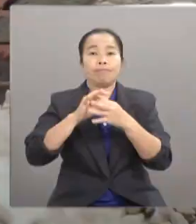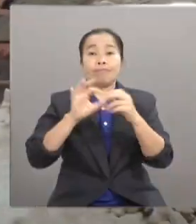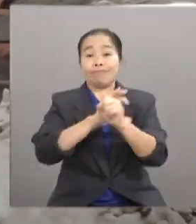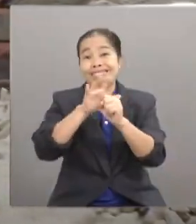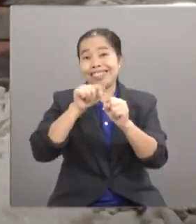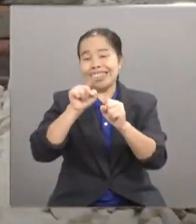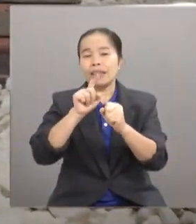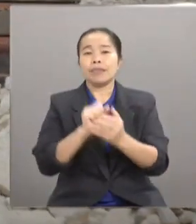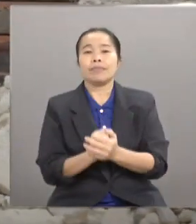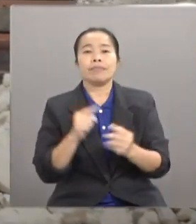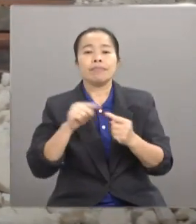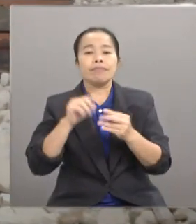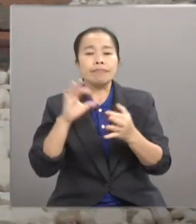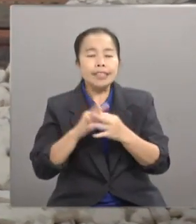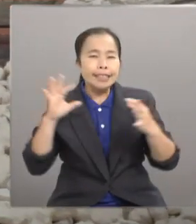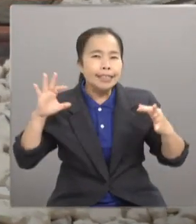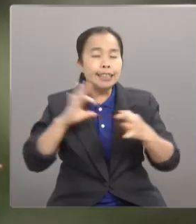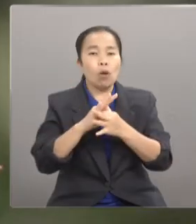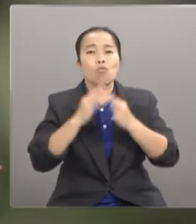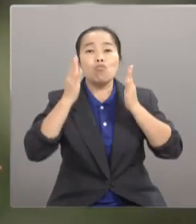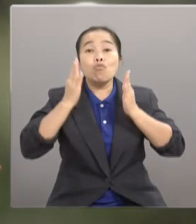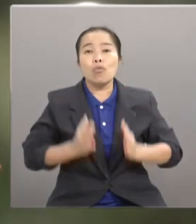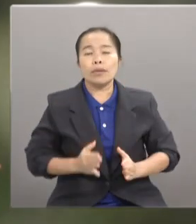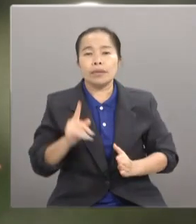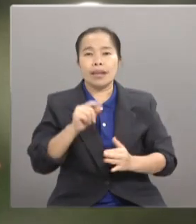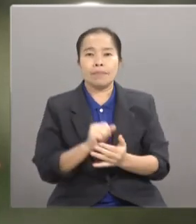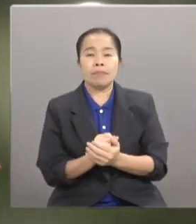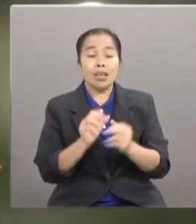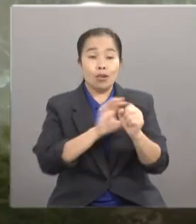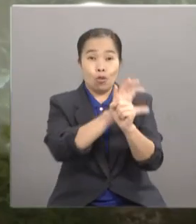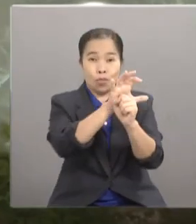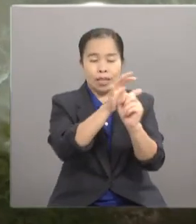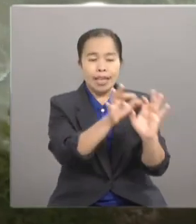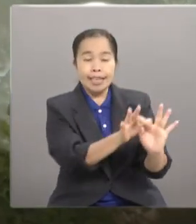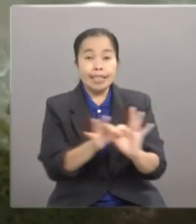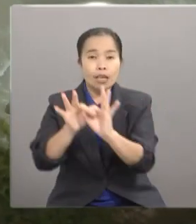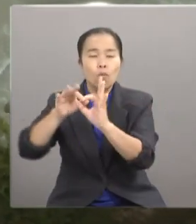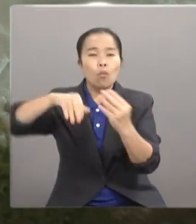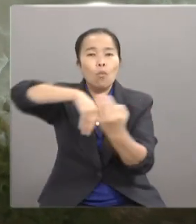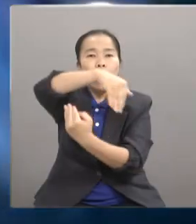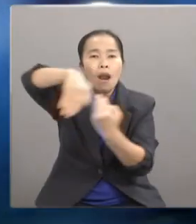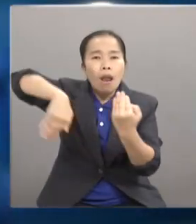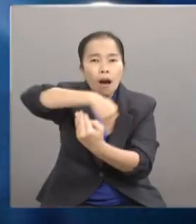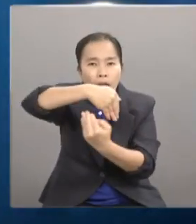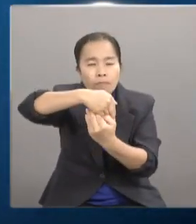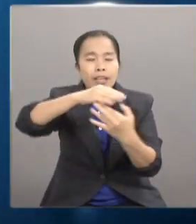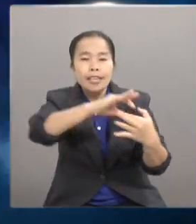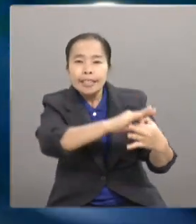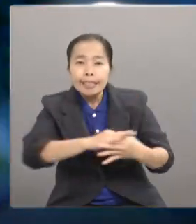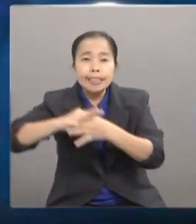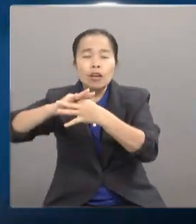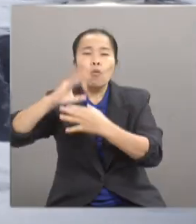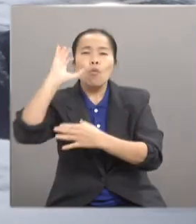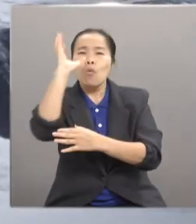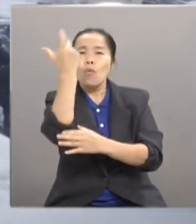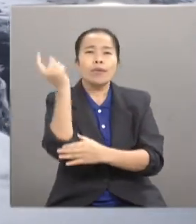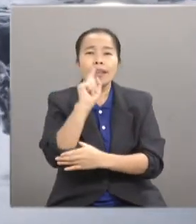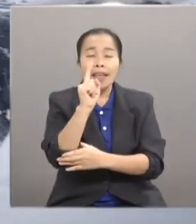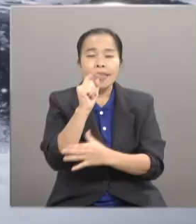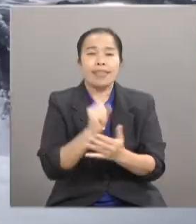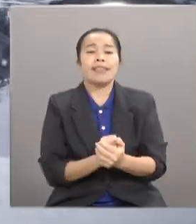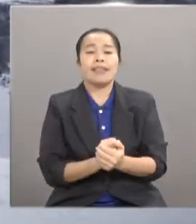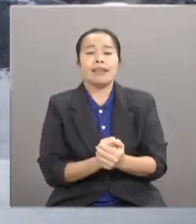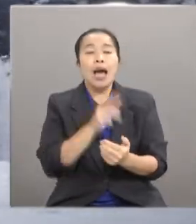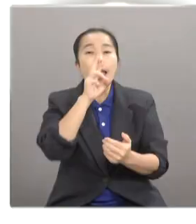ู่โจทยว่ากทกทดใจคนยไในเชิงหลกCOVID ตรนี้กระทบกับเรื่สิ่แะร้ม ระบบนิเวทและความเชื่อมโยงกัทั้งโลกยังไงระบบ